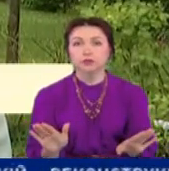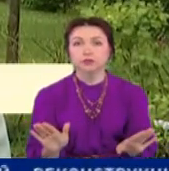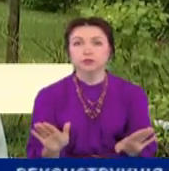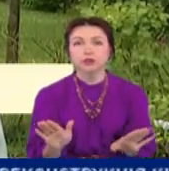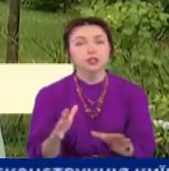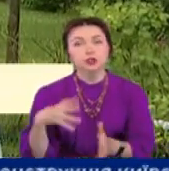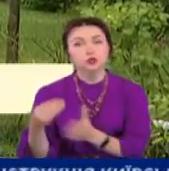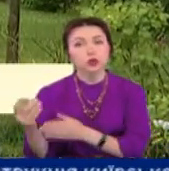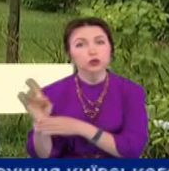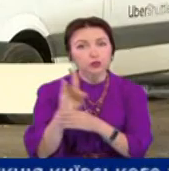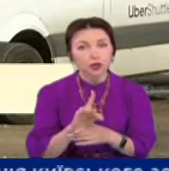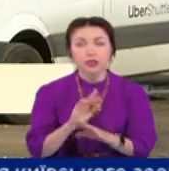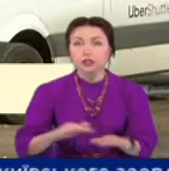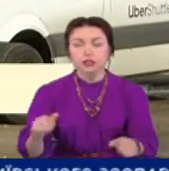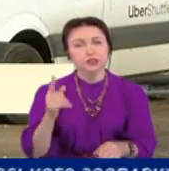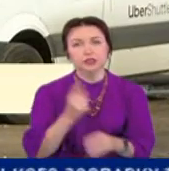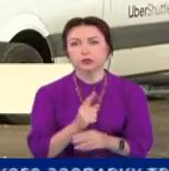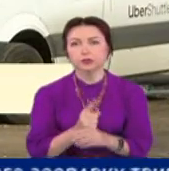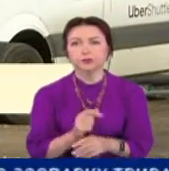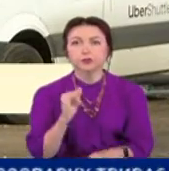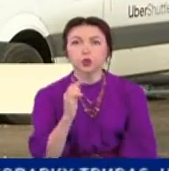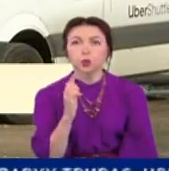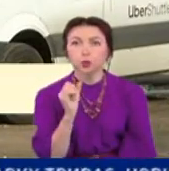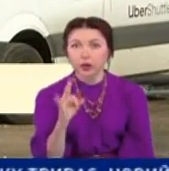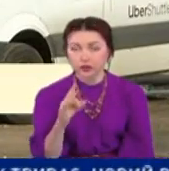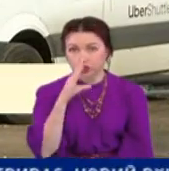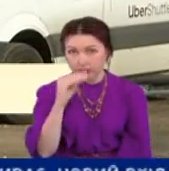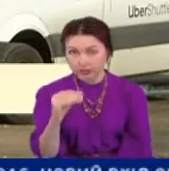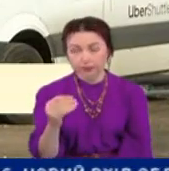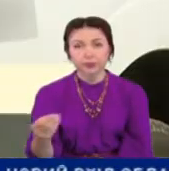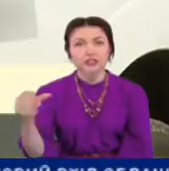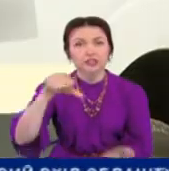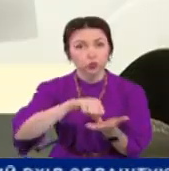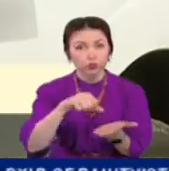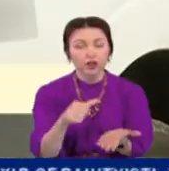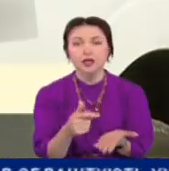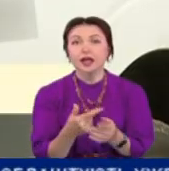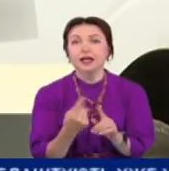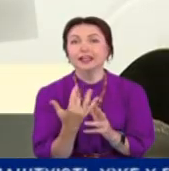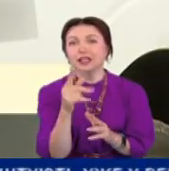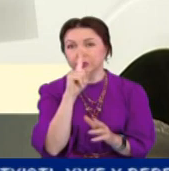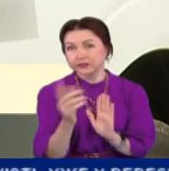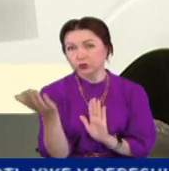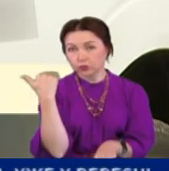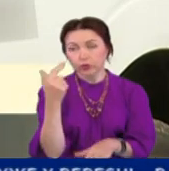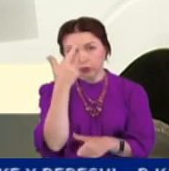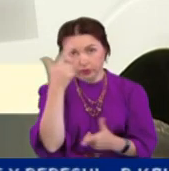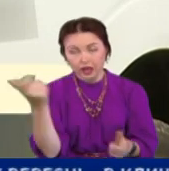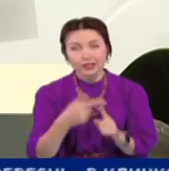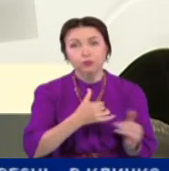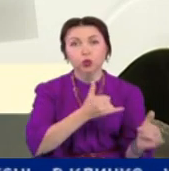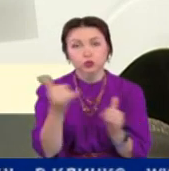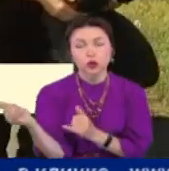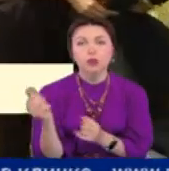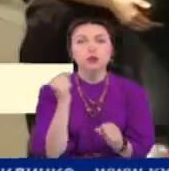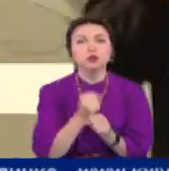ни со своим, ни вообще с детьми. Uber Shuttle презентували кілька місяців тому і попередили, поки що послуга працюватиме в